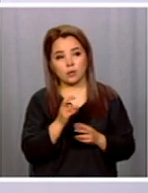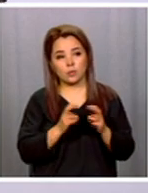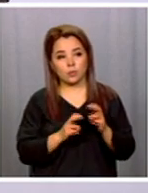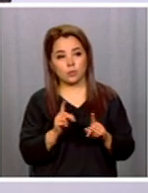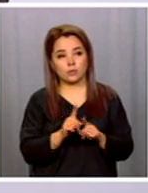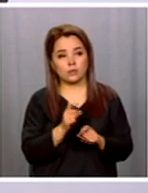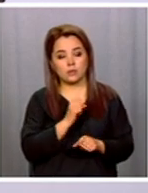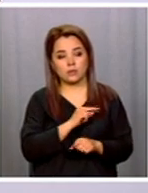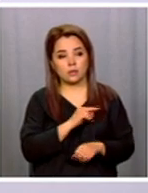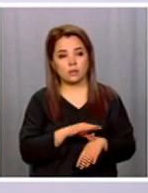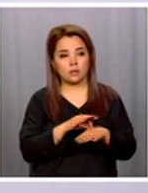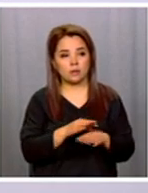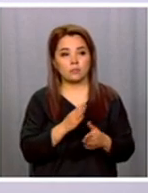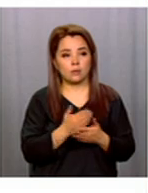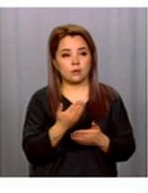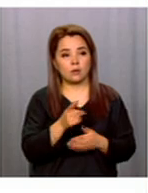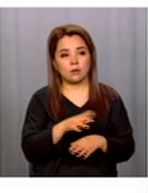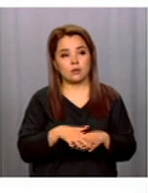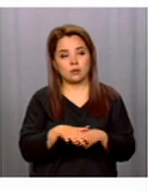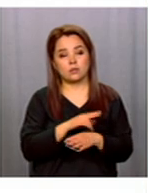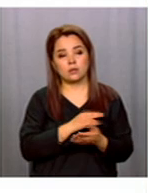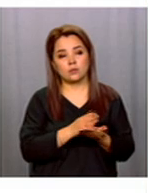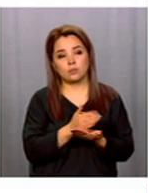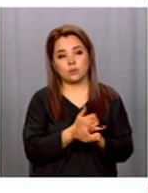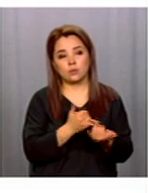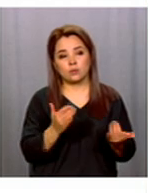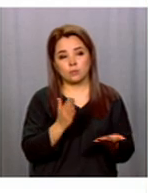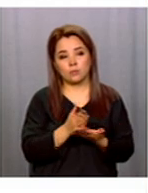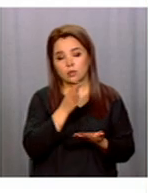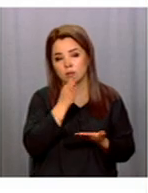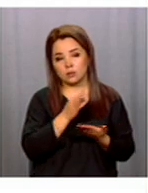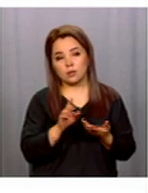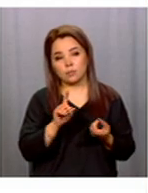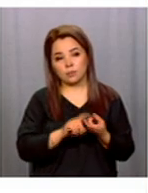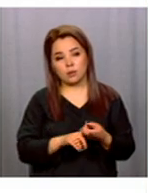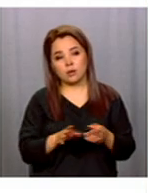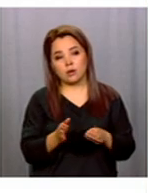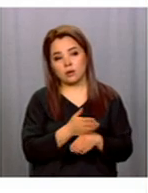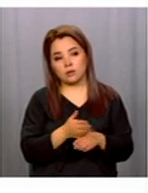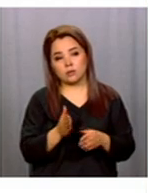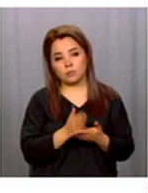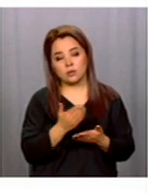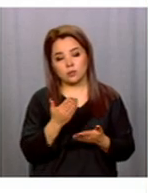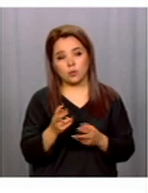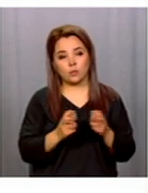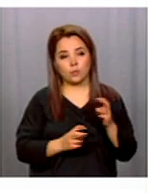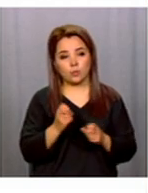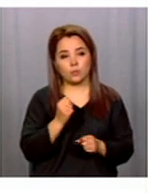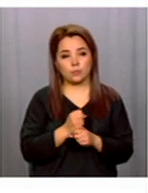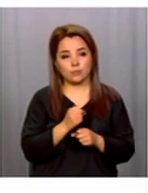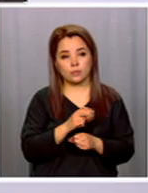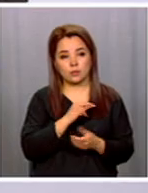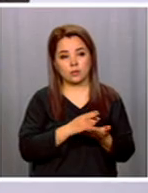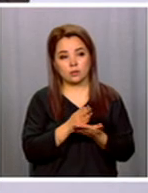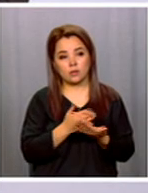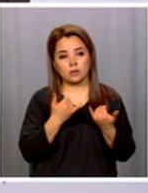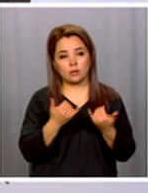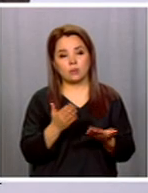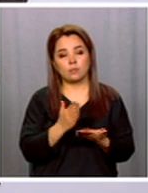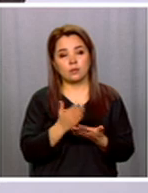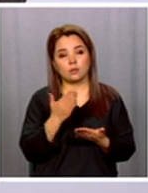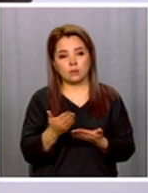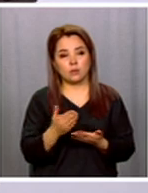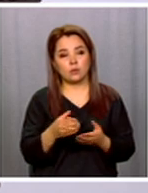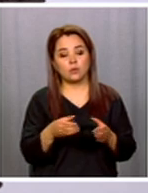көрсету бойынша және халыққа қызмет көрсету бойынша ажыратылады. Яғни өндірістікке қызмет көрсету бойынша біз